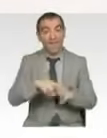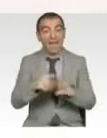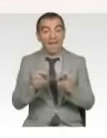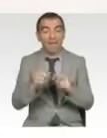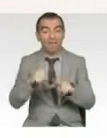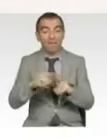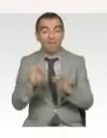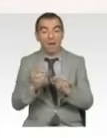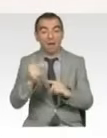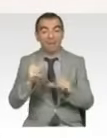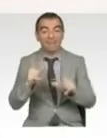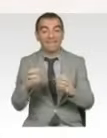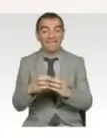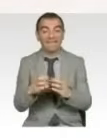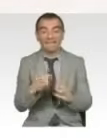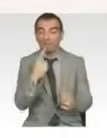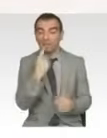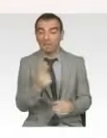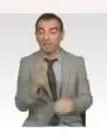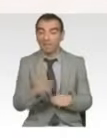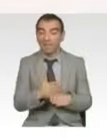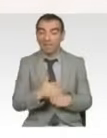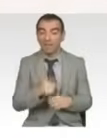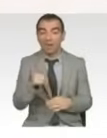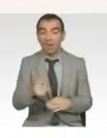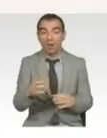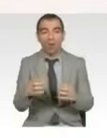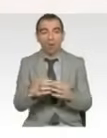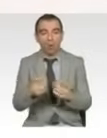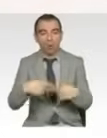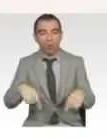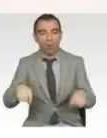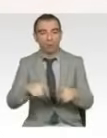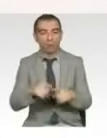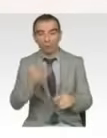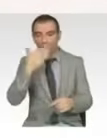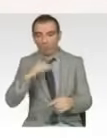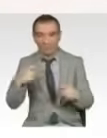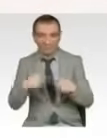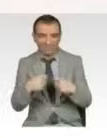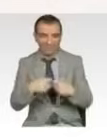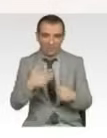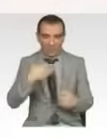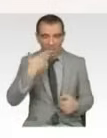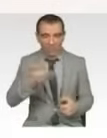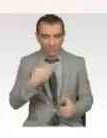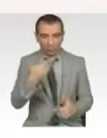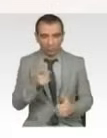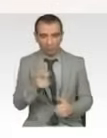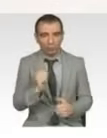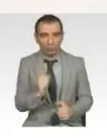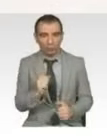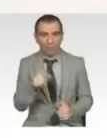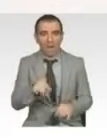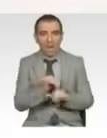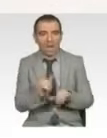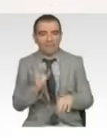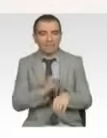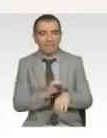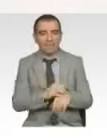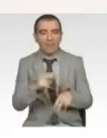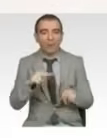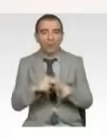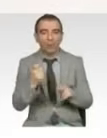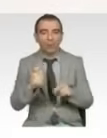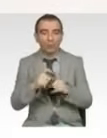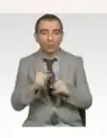takımı dememizin nedeni Ebabil ordularının Ebrehe'nin ordusunu yok edişini anlatıyoruz. Aynı zamanda